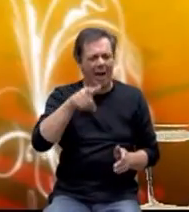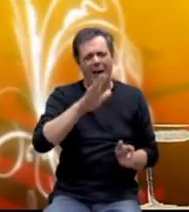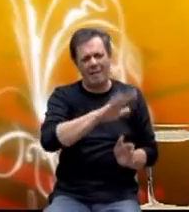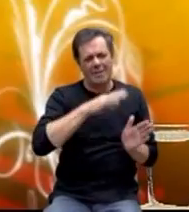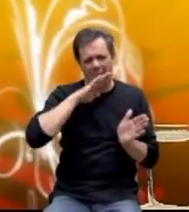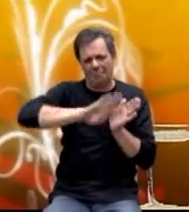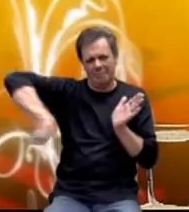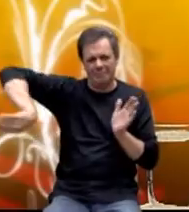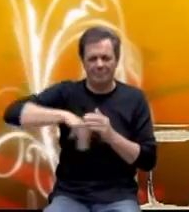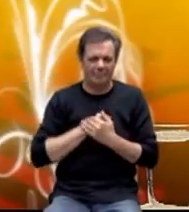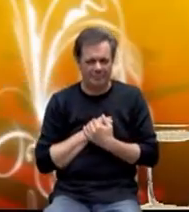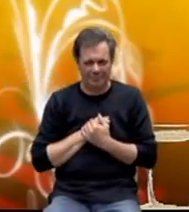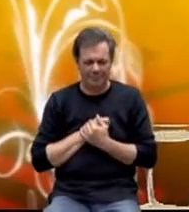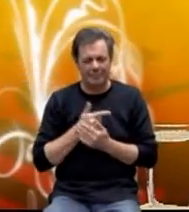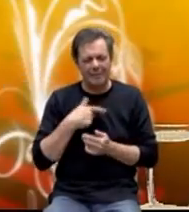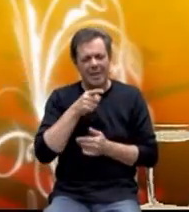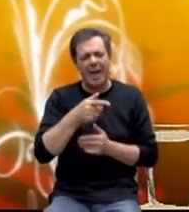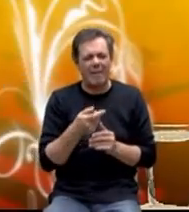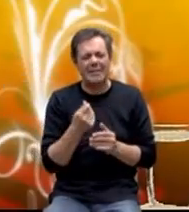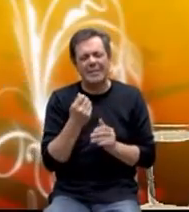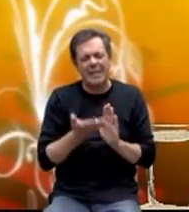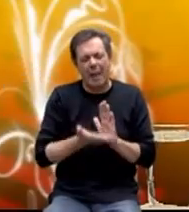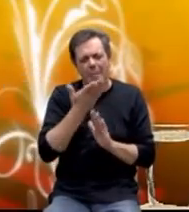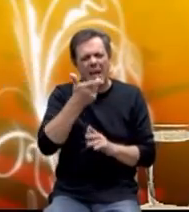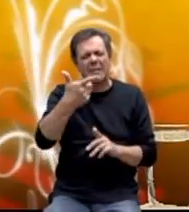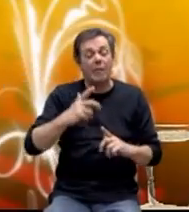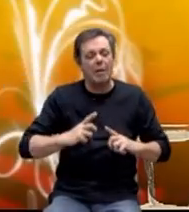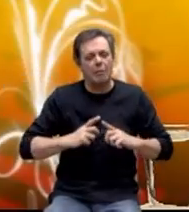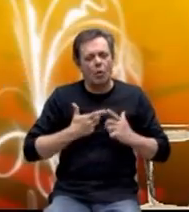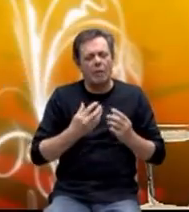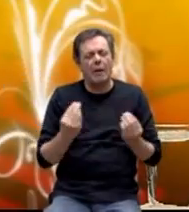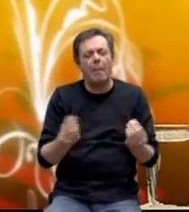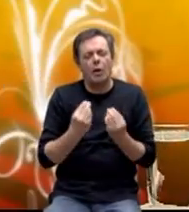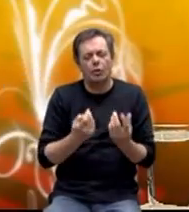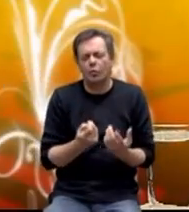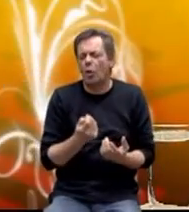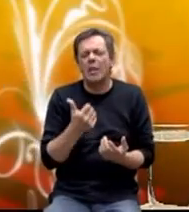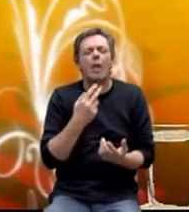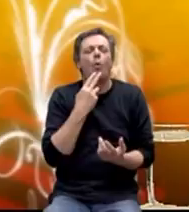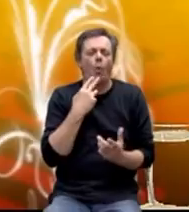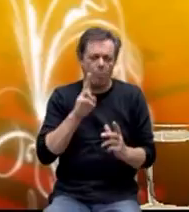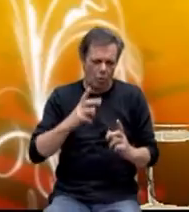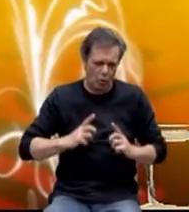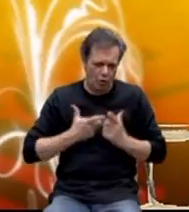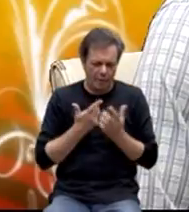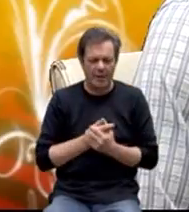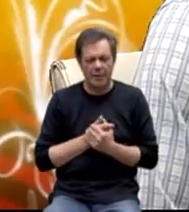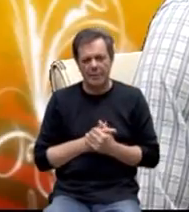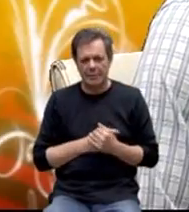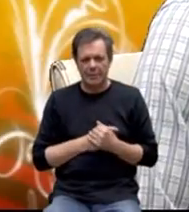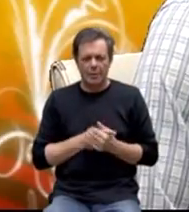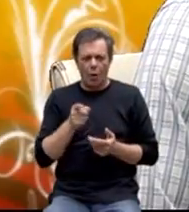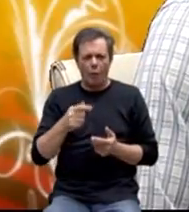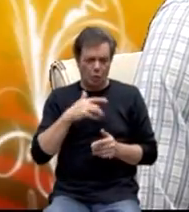vas zaista visoko cijenim jer ste preživjeli nešto što rijetko, jer ne zaboravite ovo svi što su rekli sada što smo